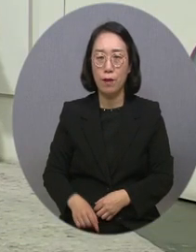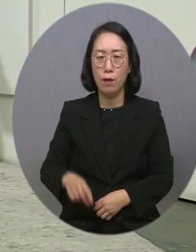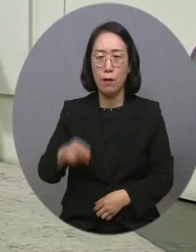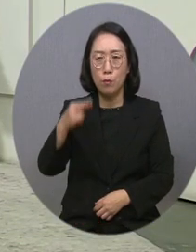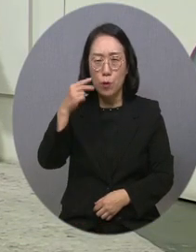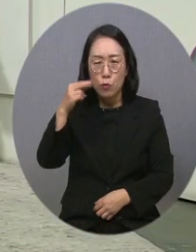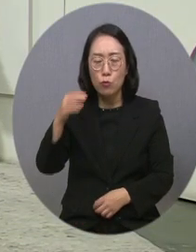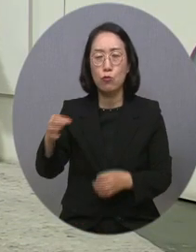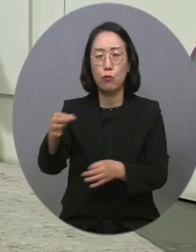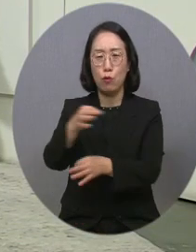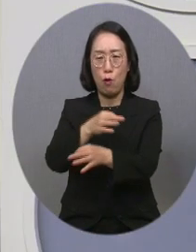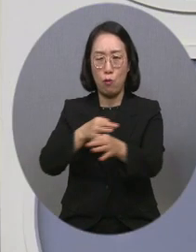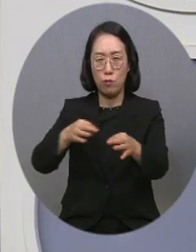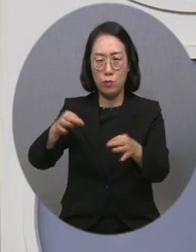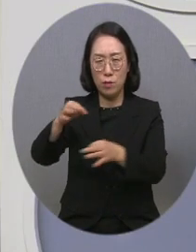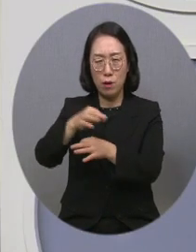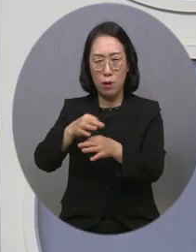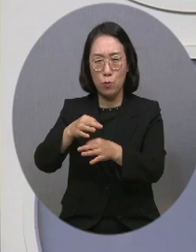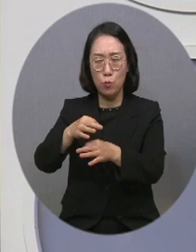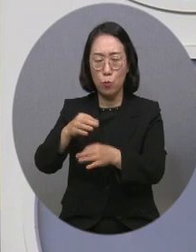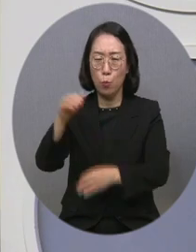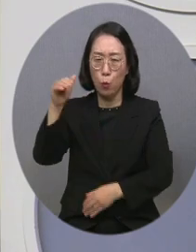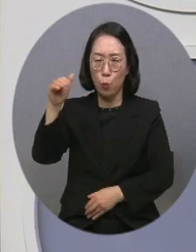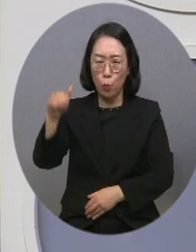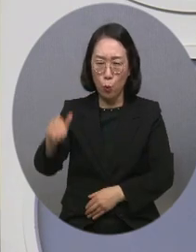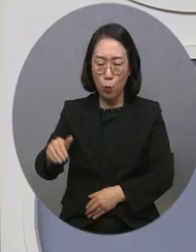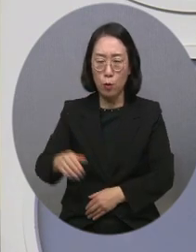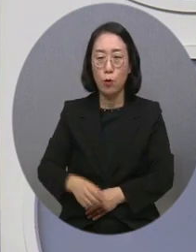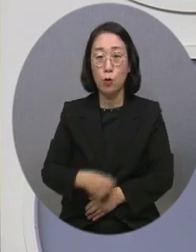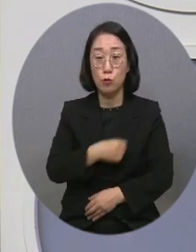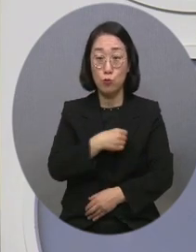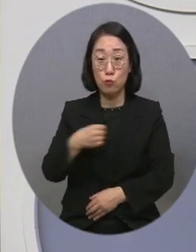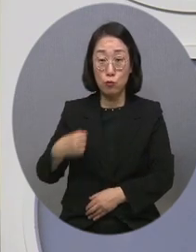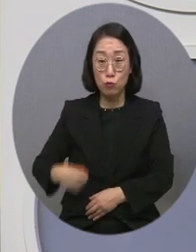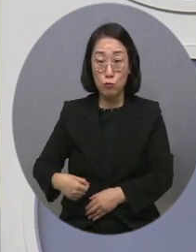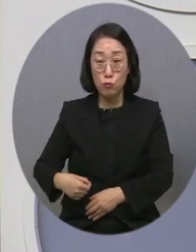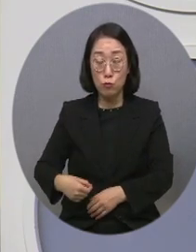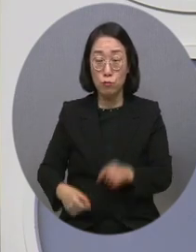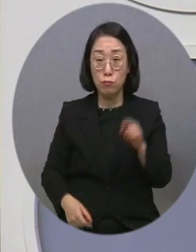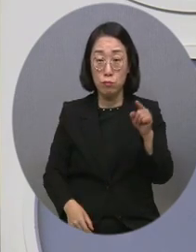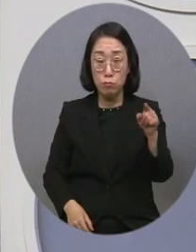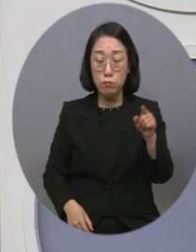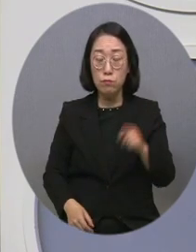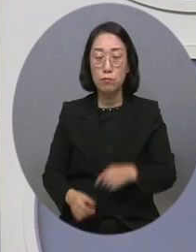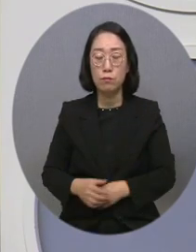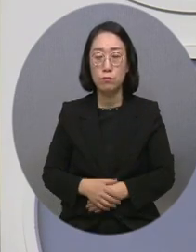스태그플레이션이 좀 염려가 되고 중국은 지금 이